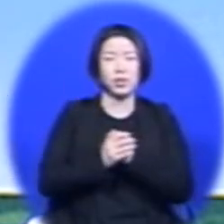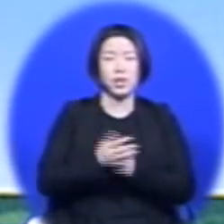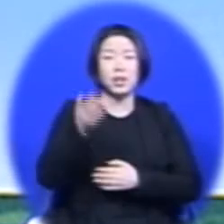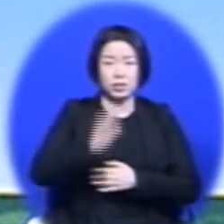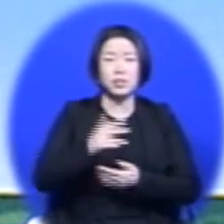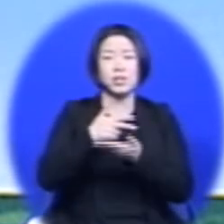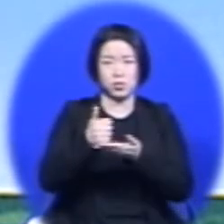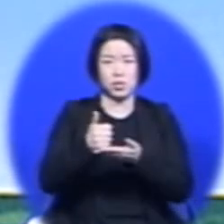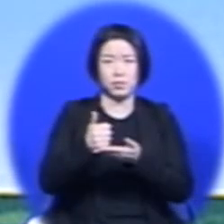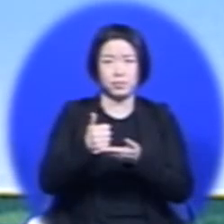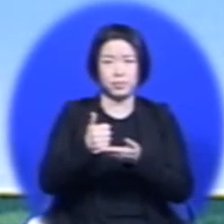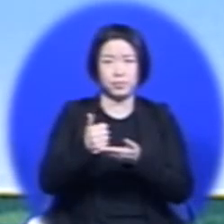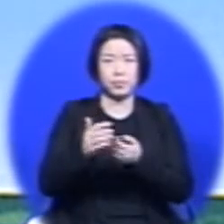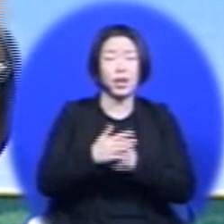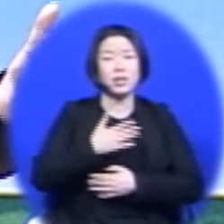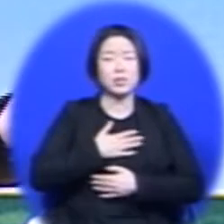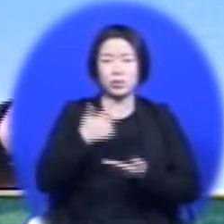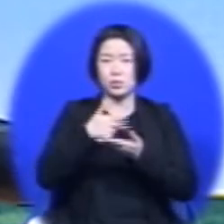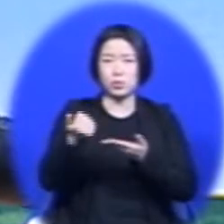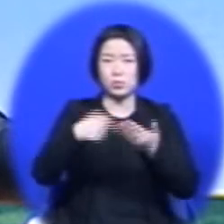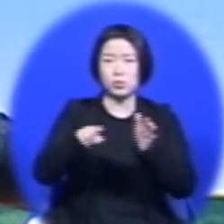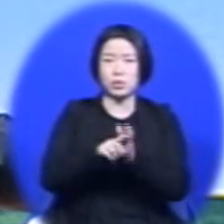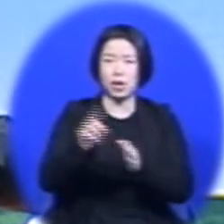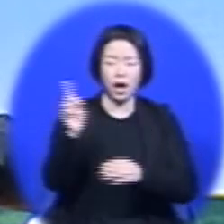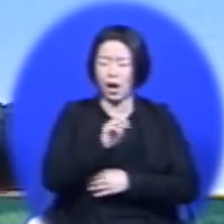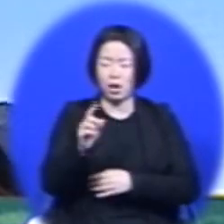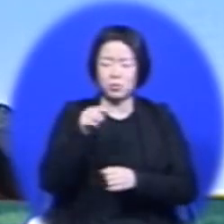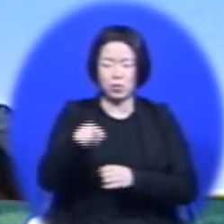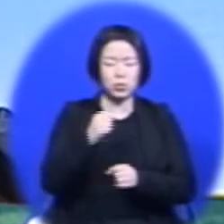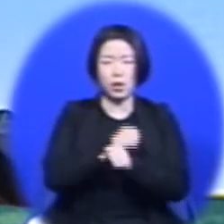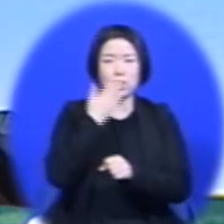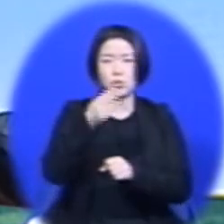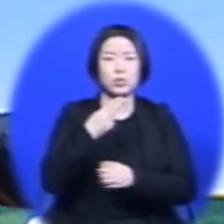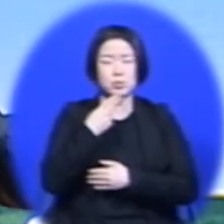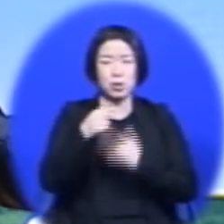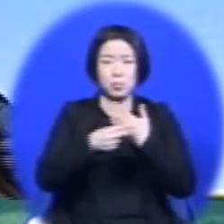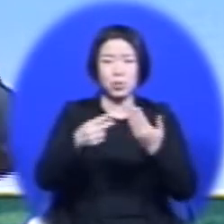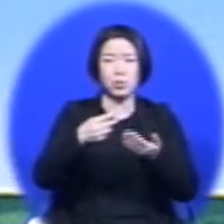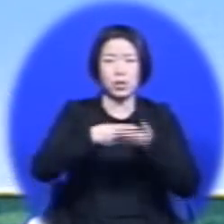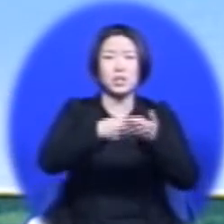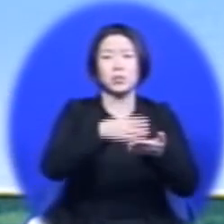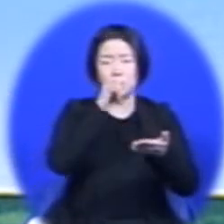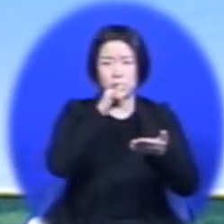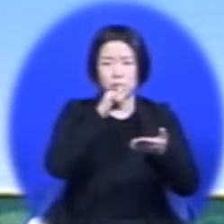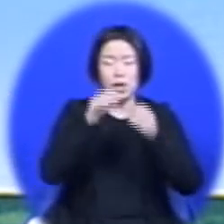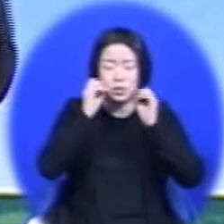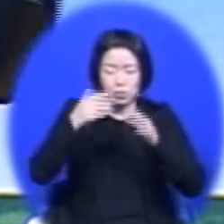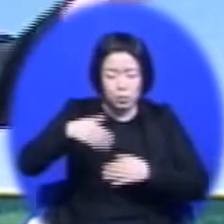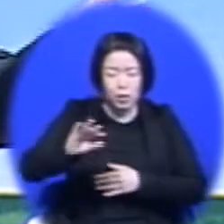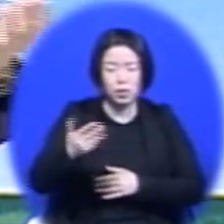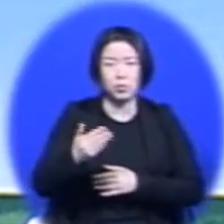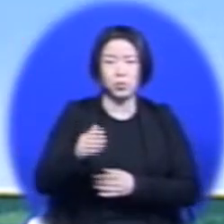그런데 주님, 저는 주님을 위해서 아무것도 할 수 없어요. 지금 병원에 입원해 있습니다. 전도도 해야 되고 가서